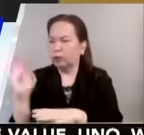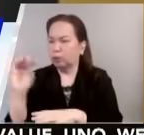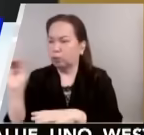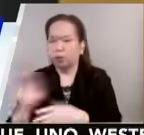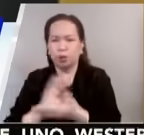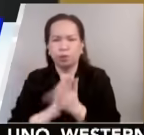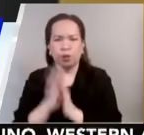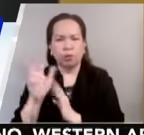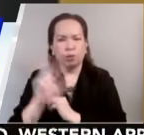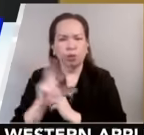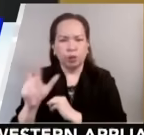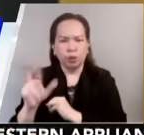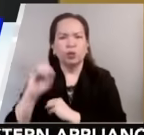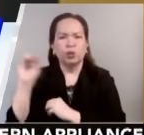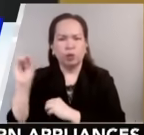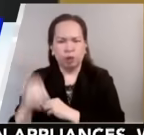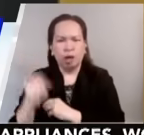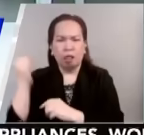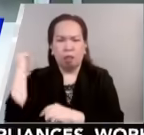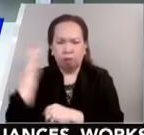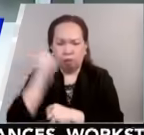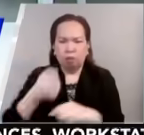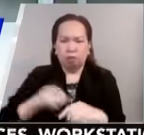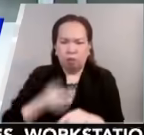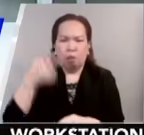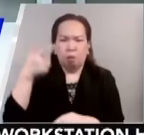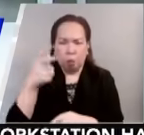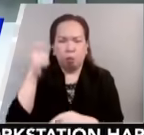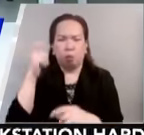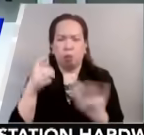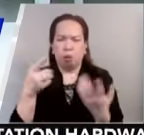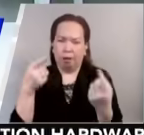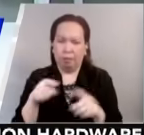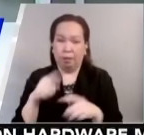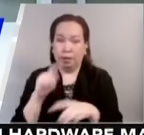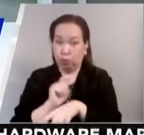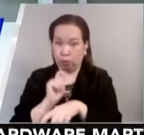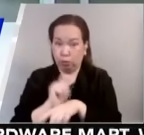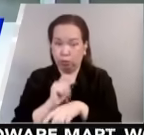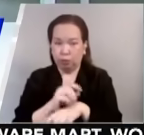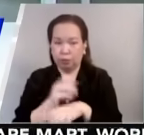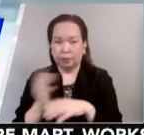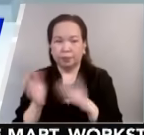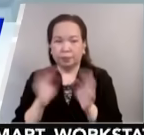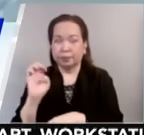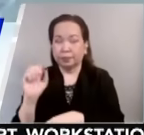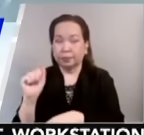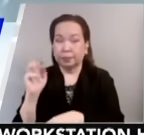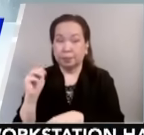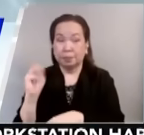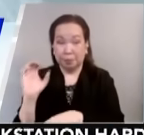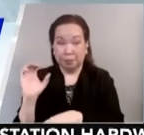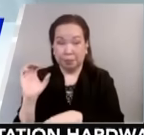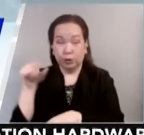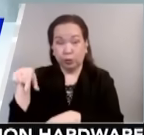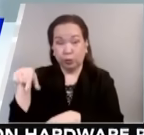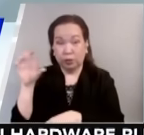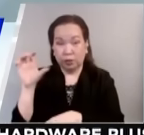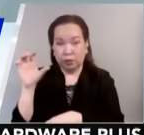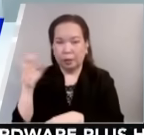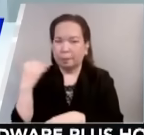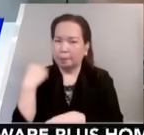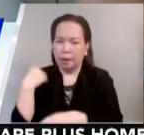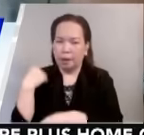of stab Won and gun shaton sa East Avenue Medical Center sa Quezon City wala pang naitatalang biktima ng